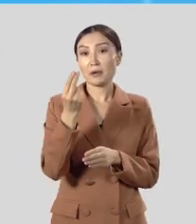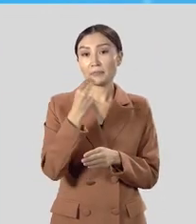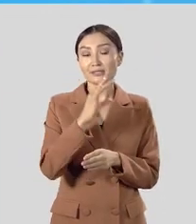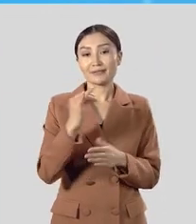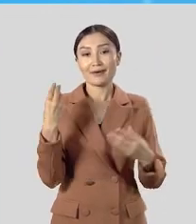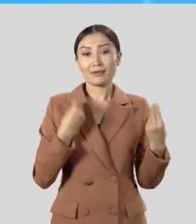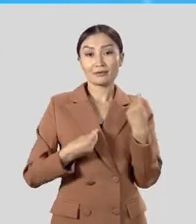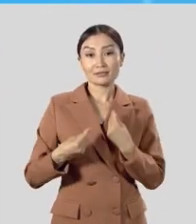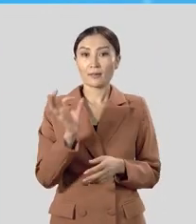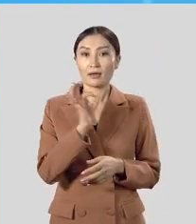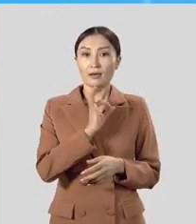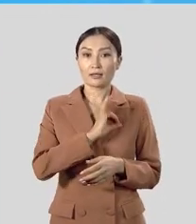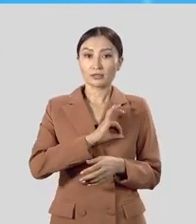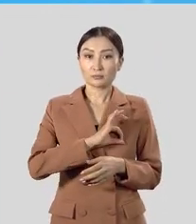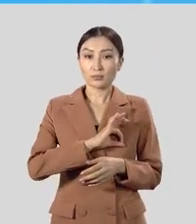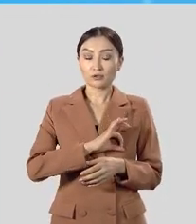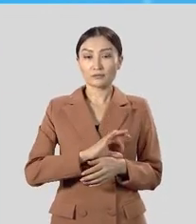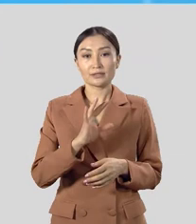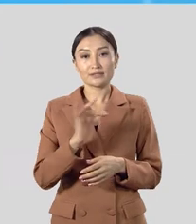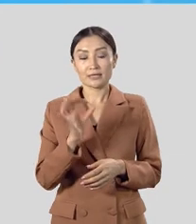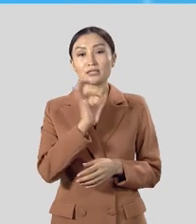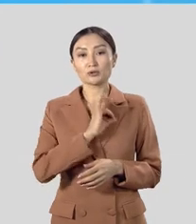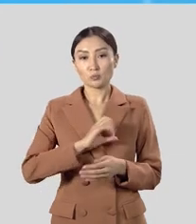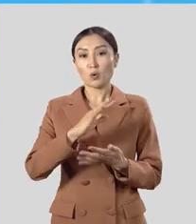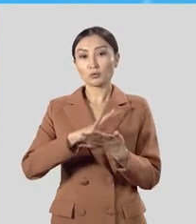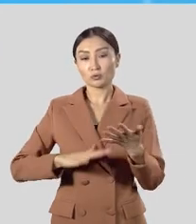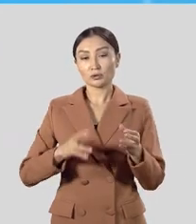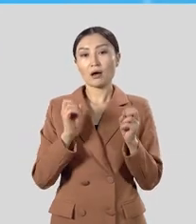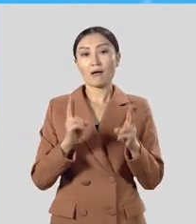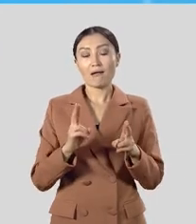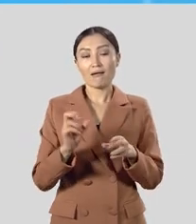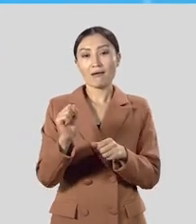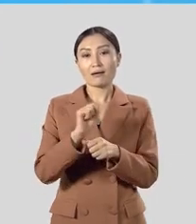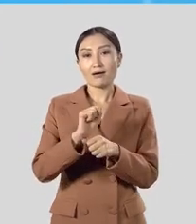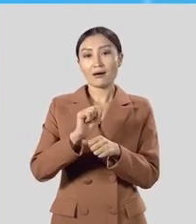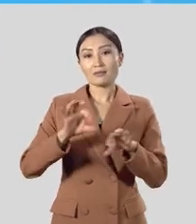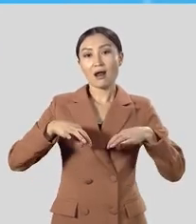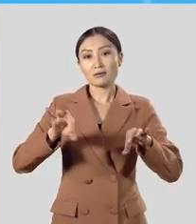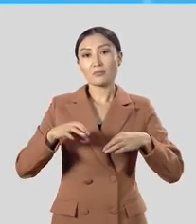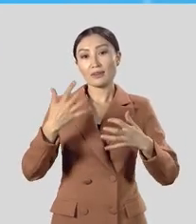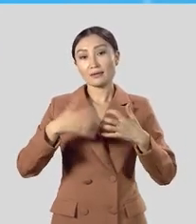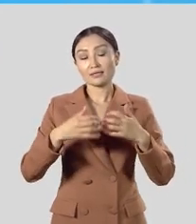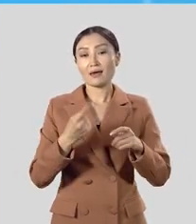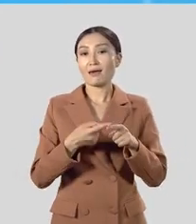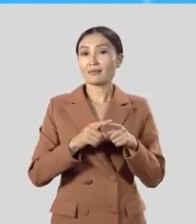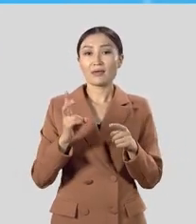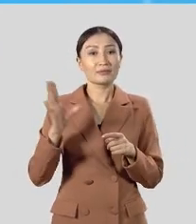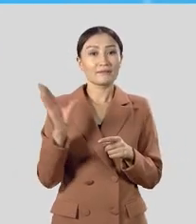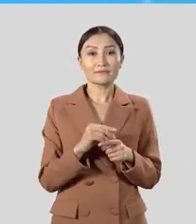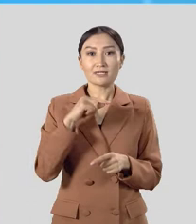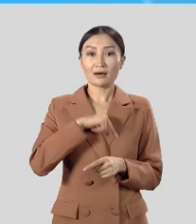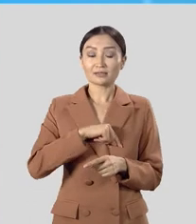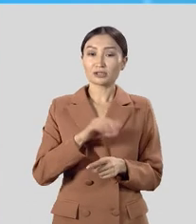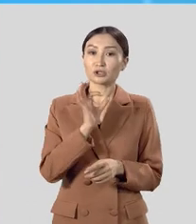и одежды. Использовались и используются как транспортное средство. Конечно, это далеко не все